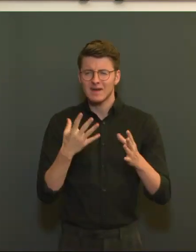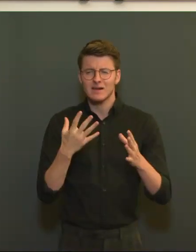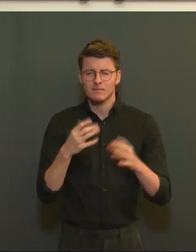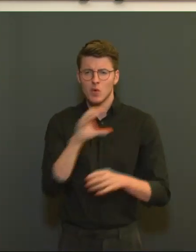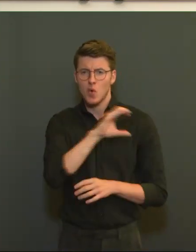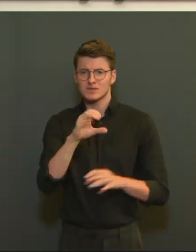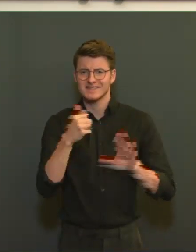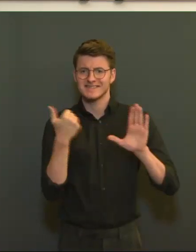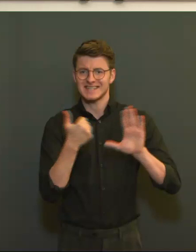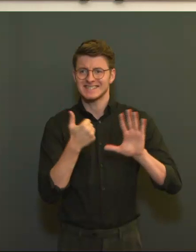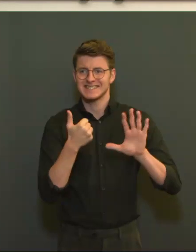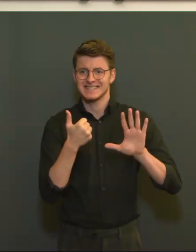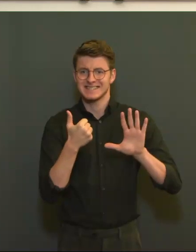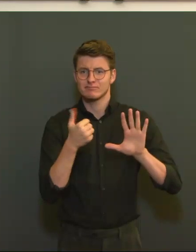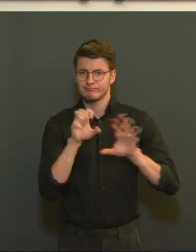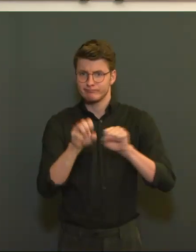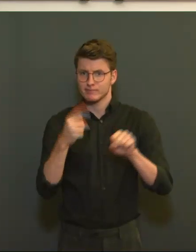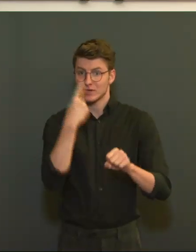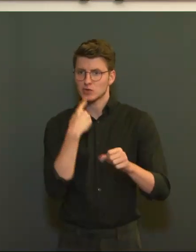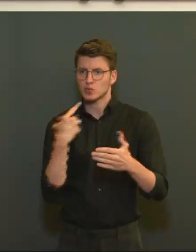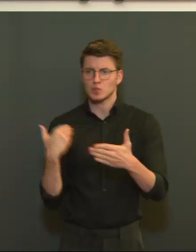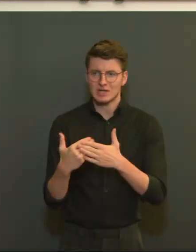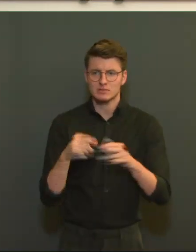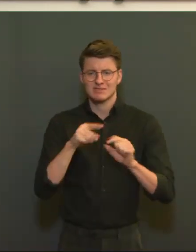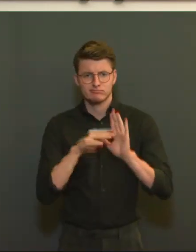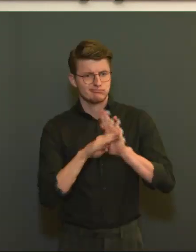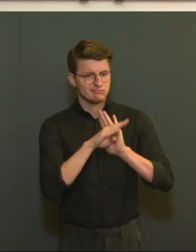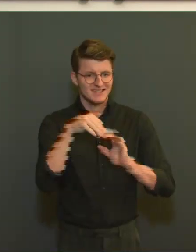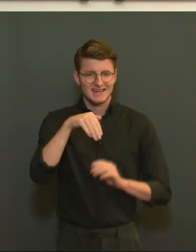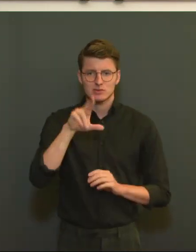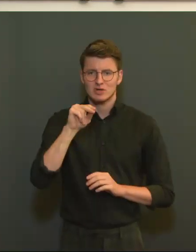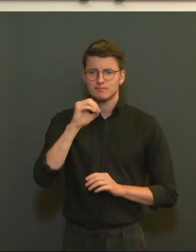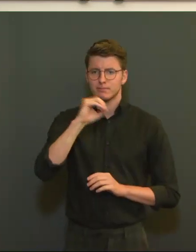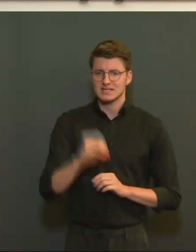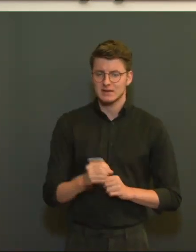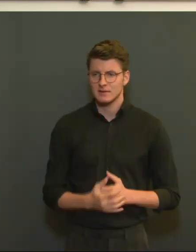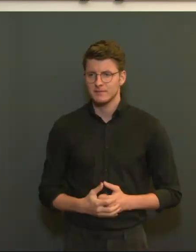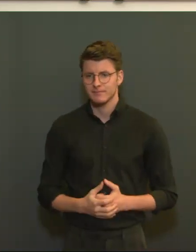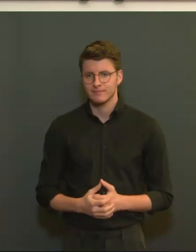dagen, wat een toename is van 29%.